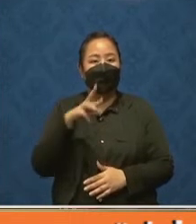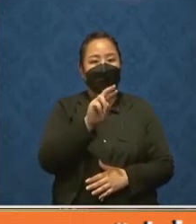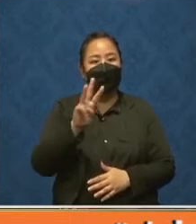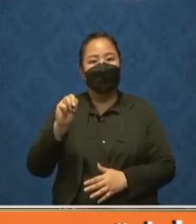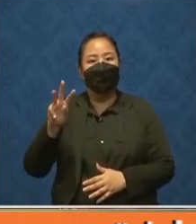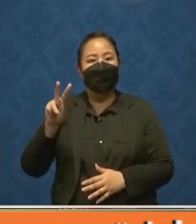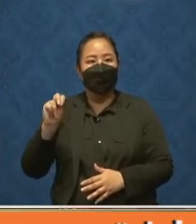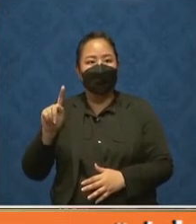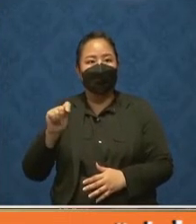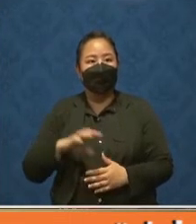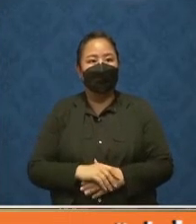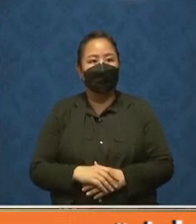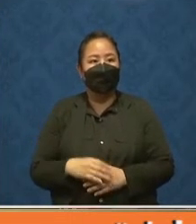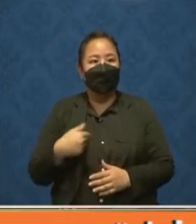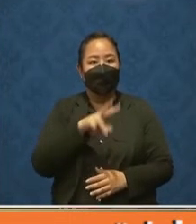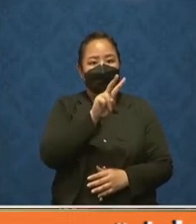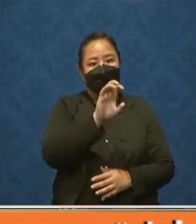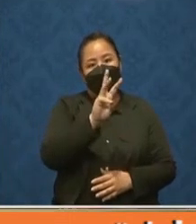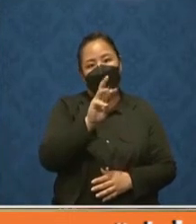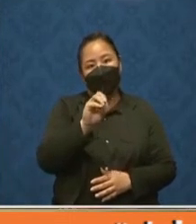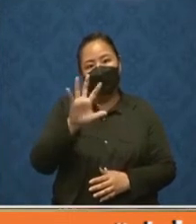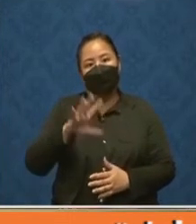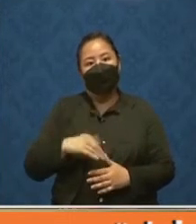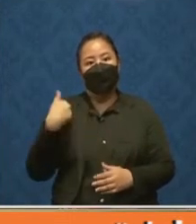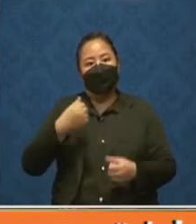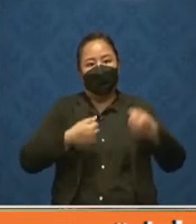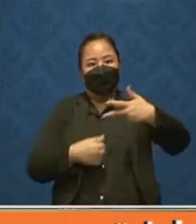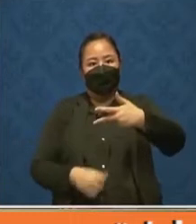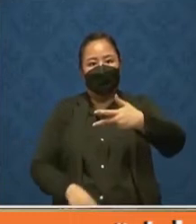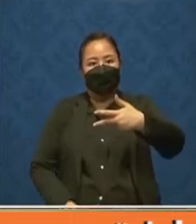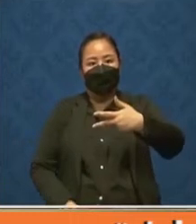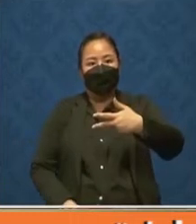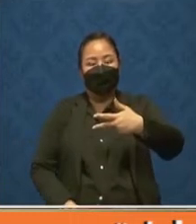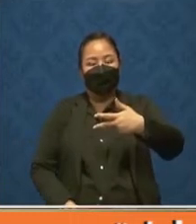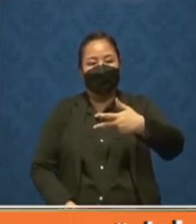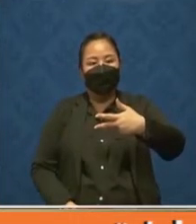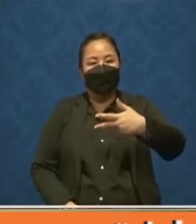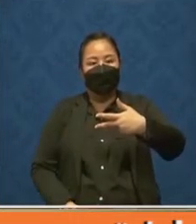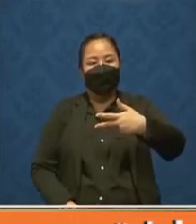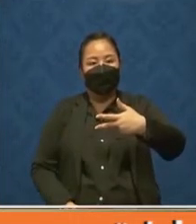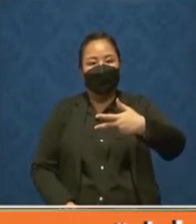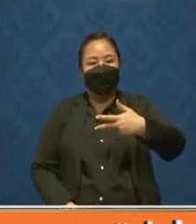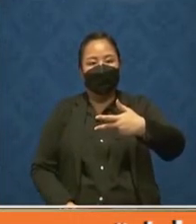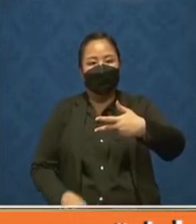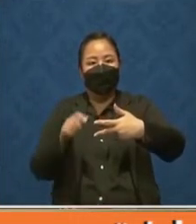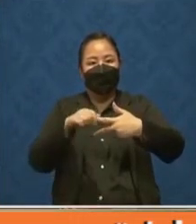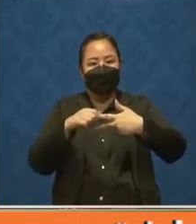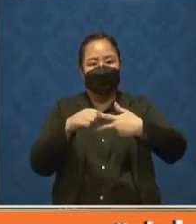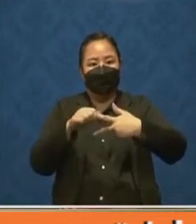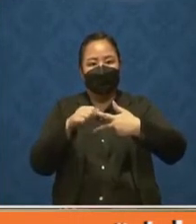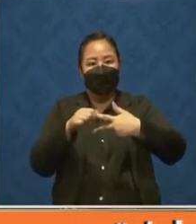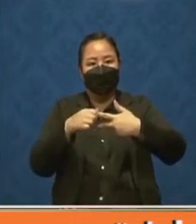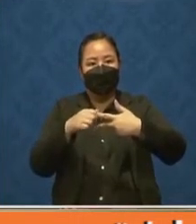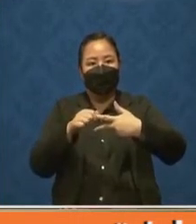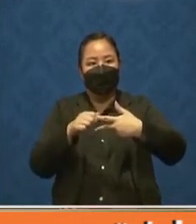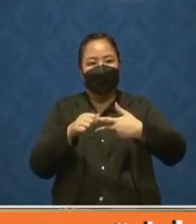าคณะรัฐมนตรีมีมติเมื่อ29มีนาคม2565มี3ข้อด้วยกันด้วยความเคารพนะครับโดยเฉพาะอย่างยิ่งในข้อที่